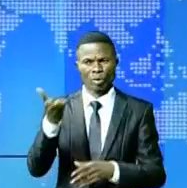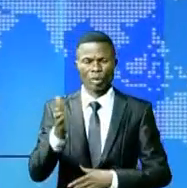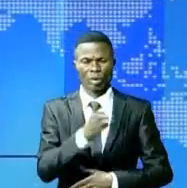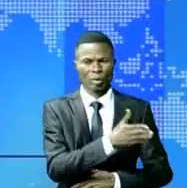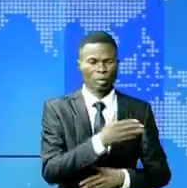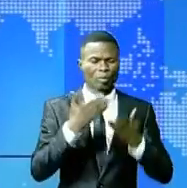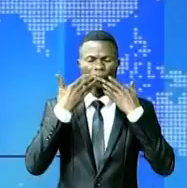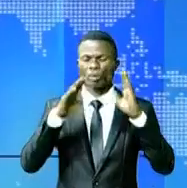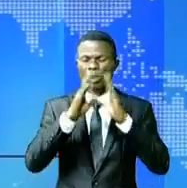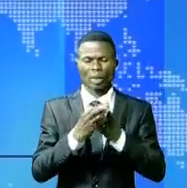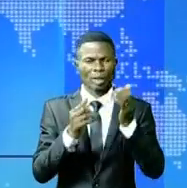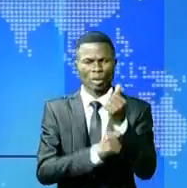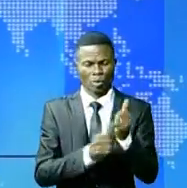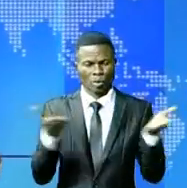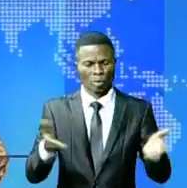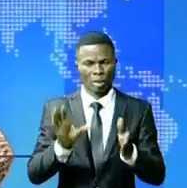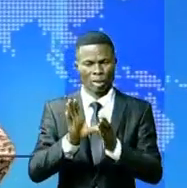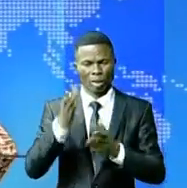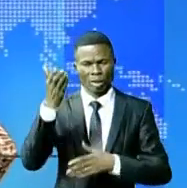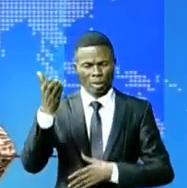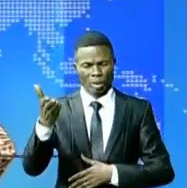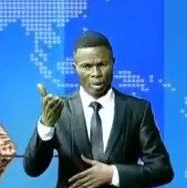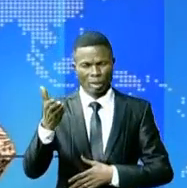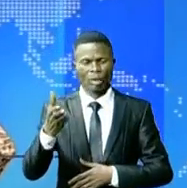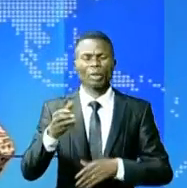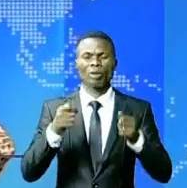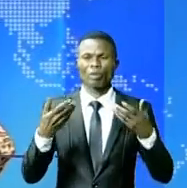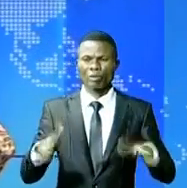Merci à Malumbela pour ce reportage qui met fin à ce journal. Mesdames